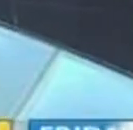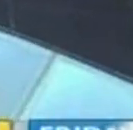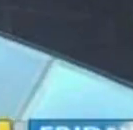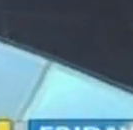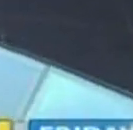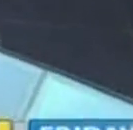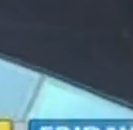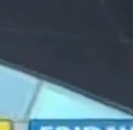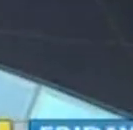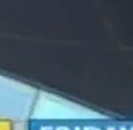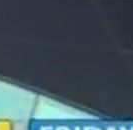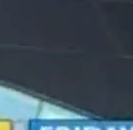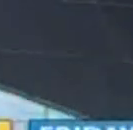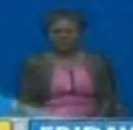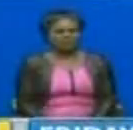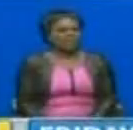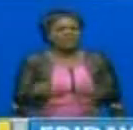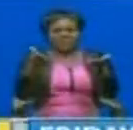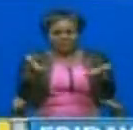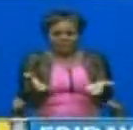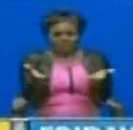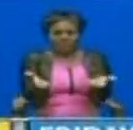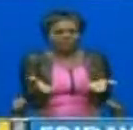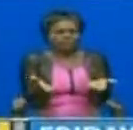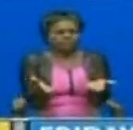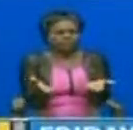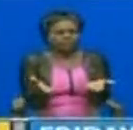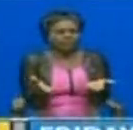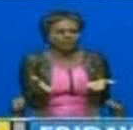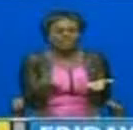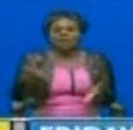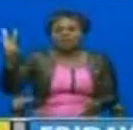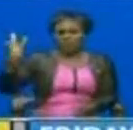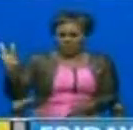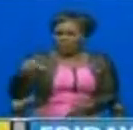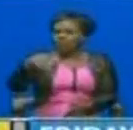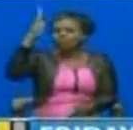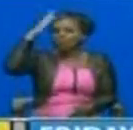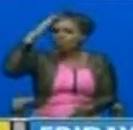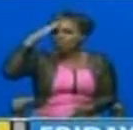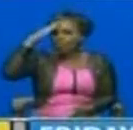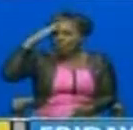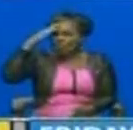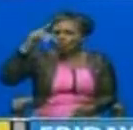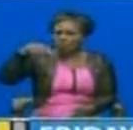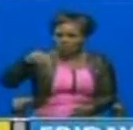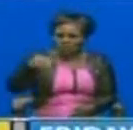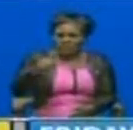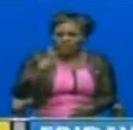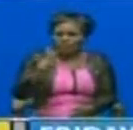sasa. Na hapa maglasi situtakanyaga tuvunje. Lakini sasa. Wili Prota. Si unajua unasemanga ulikuwa.